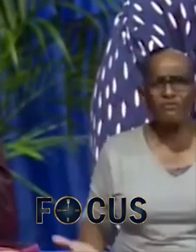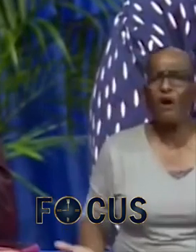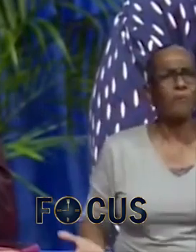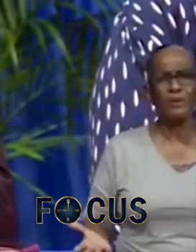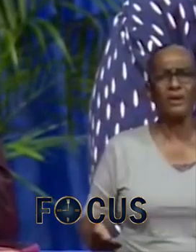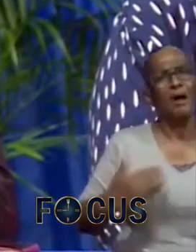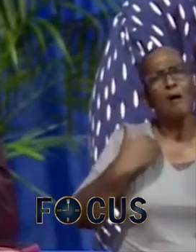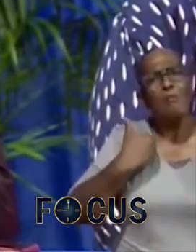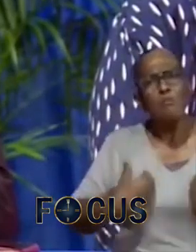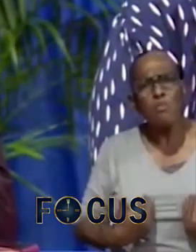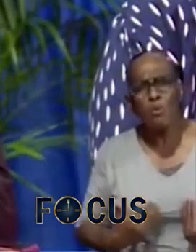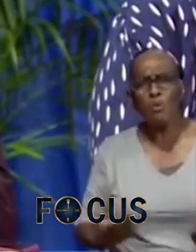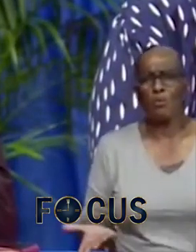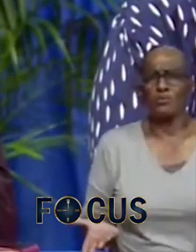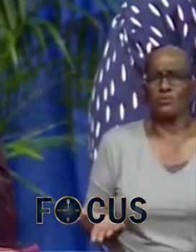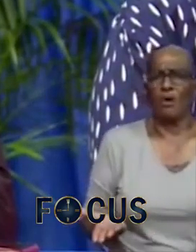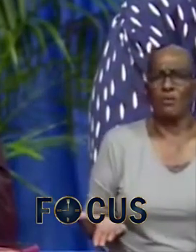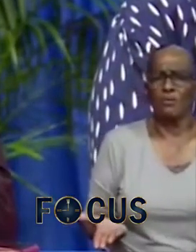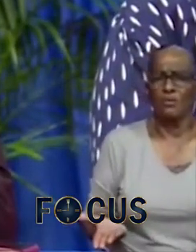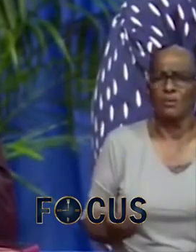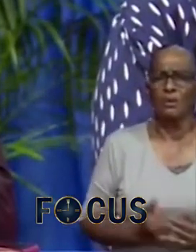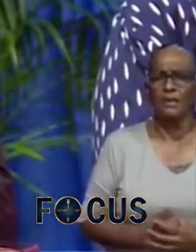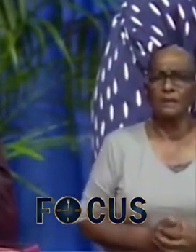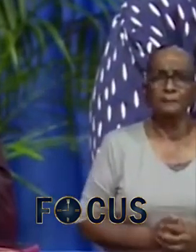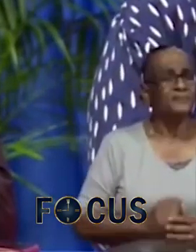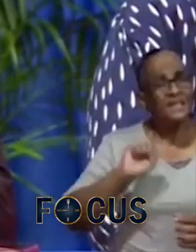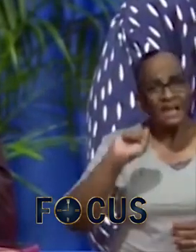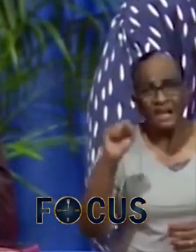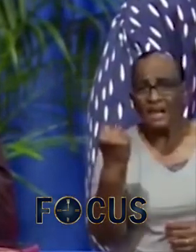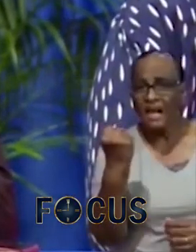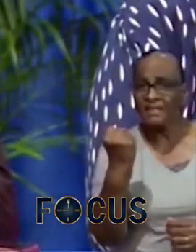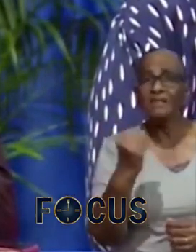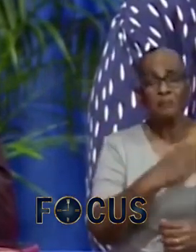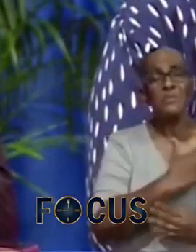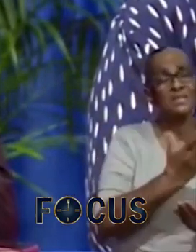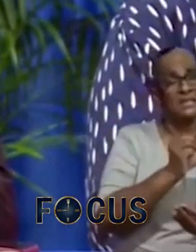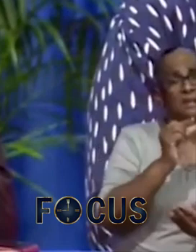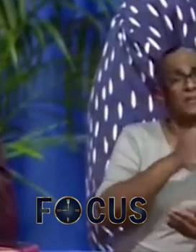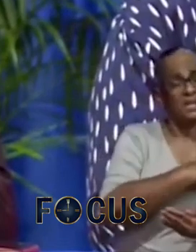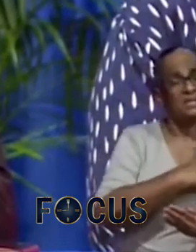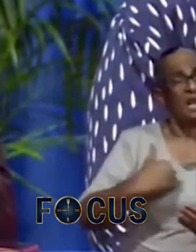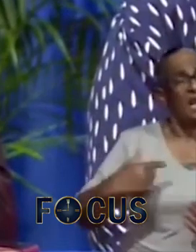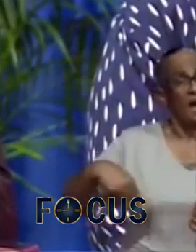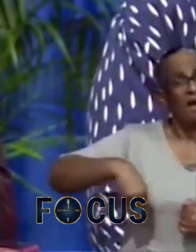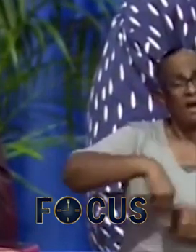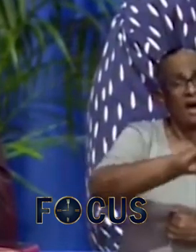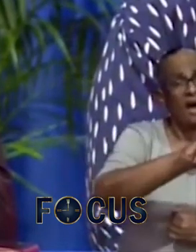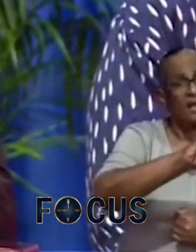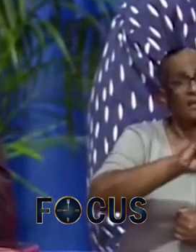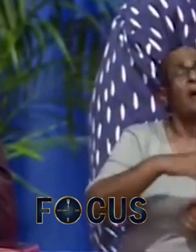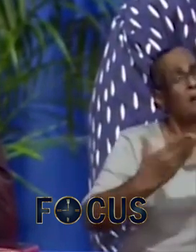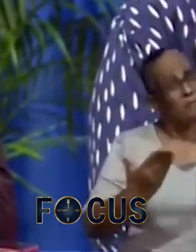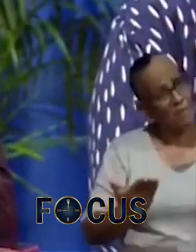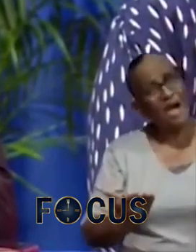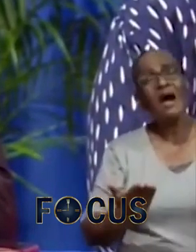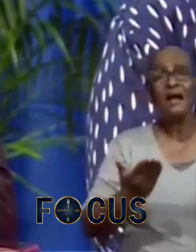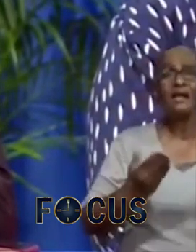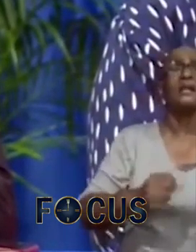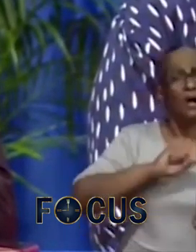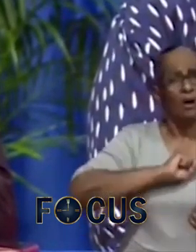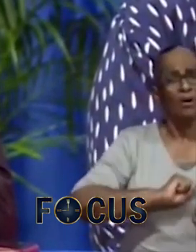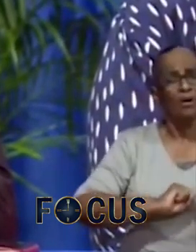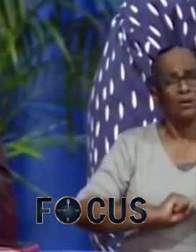moeten maken nog voordat ze naar een echte call moeten gaan. Het kan soms iets langer duren. Het QRT moet soms uitrukken